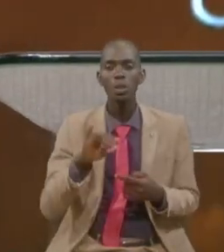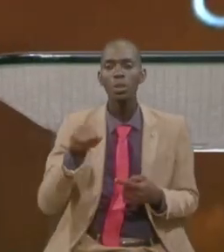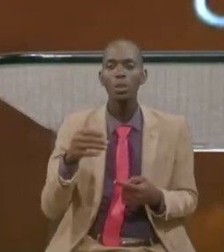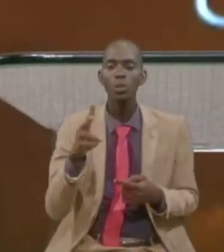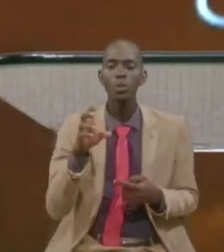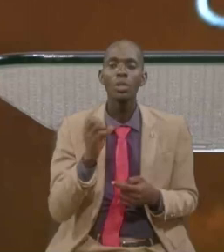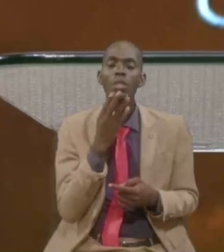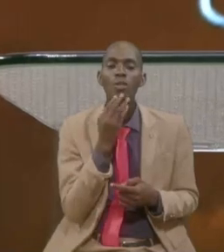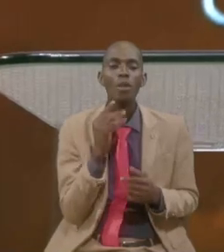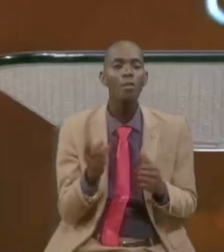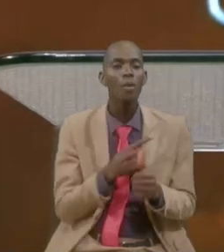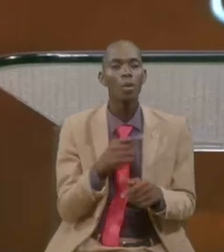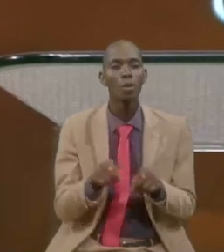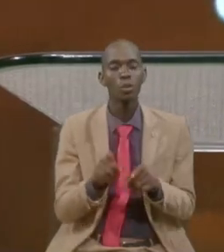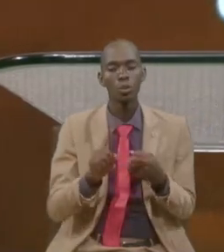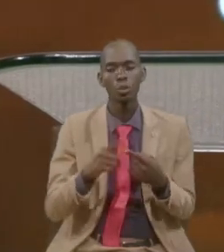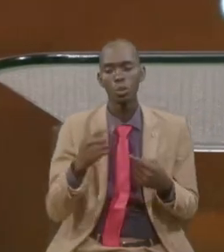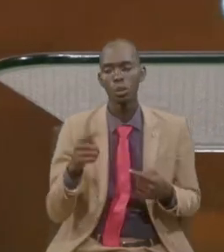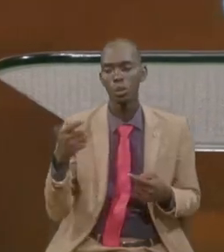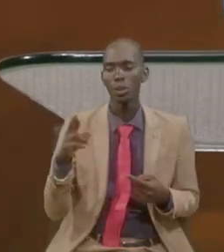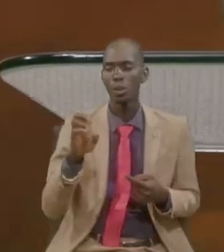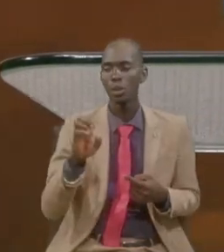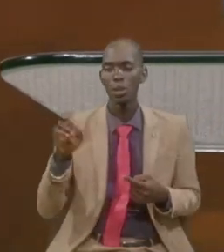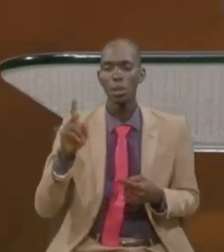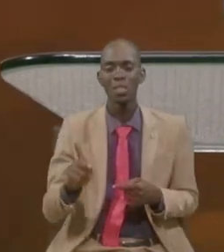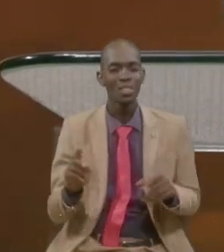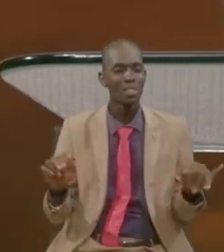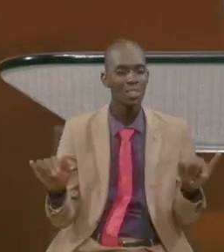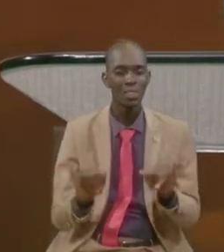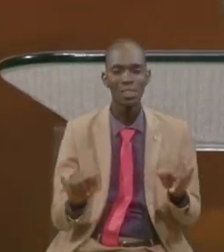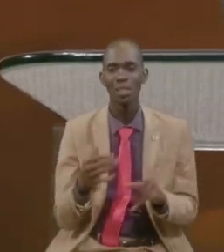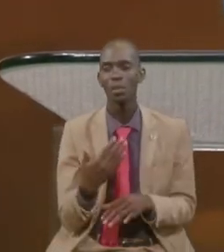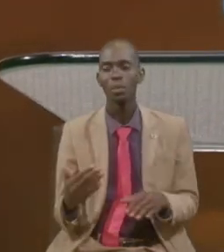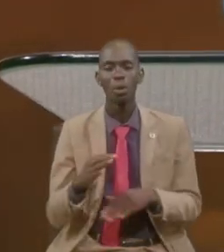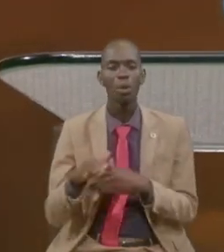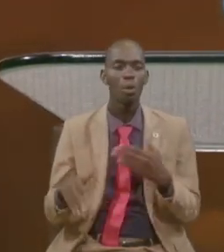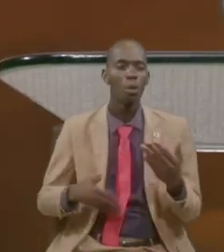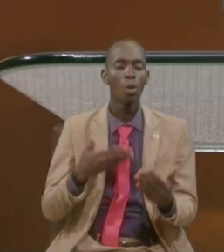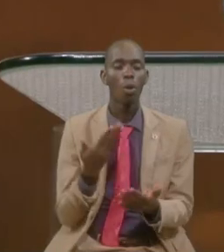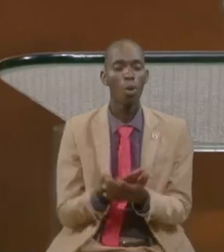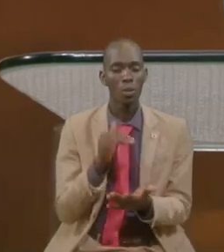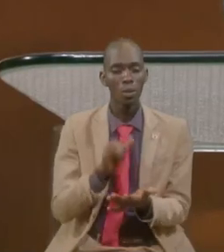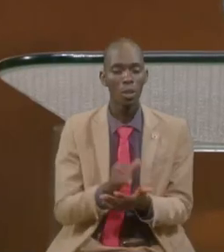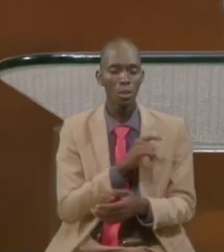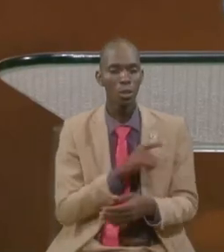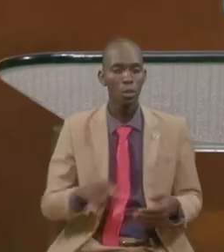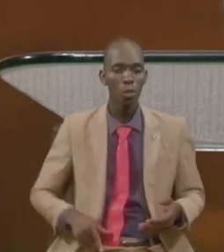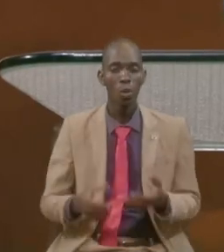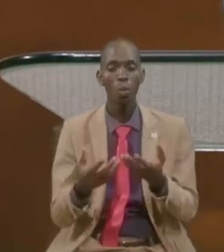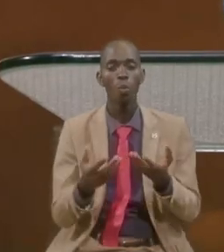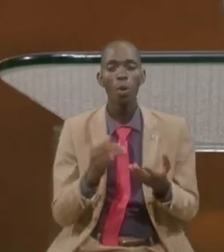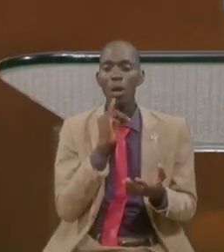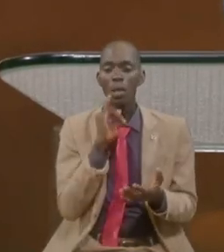juif premièrement, puis pour le grec. Qu'il soit juif ou grec, la même chose. Ce que le Seigneur cherche,